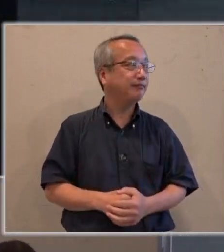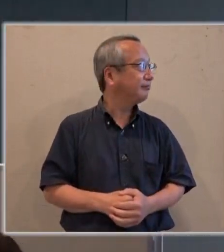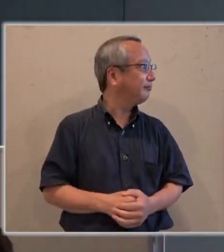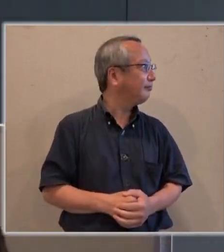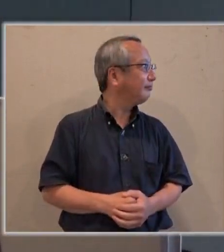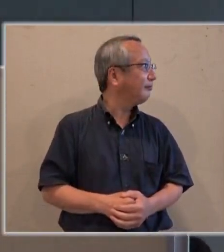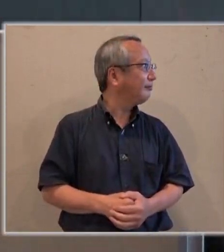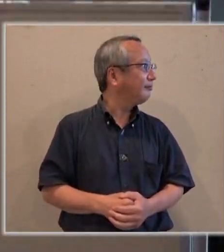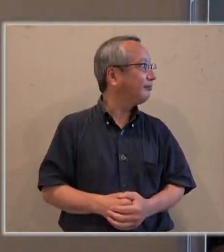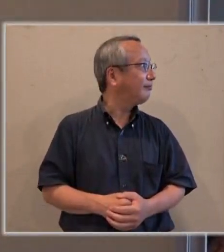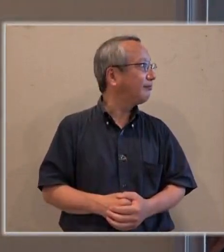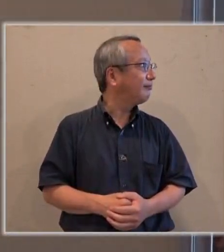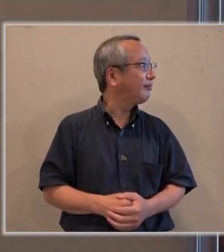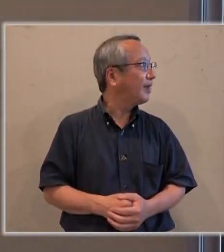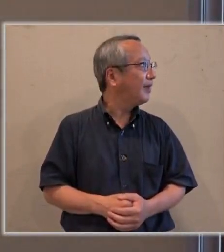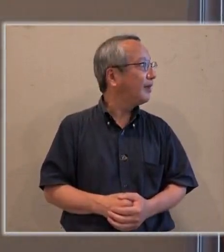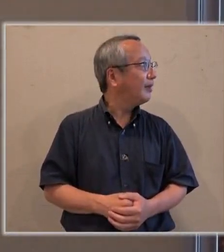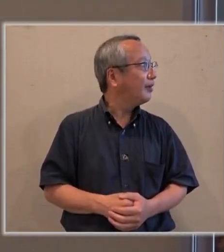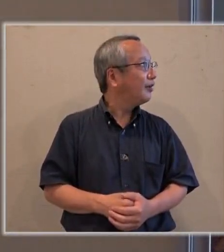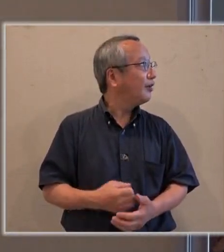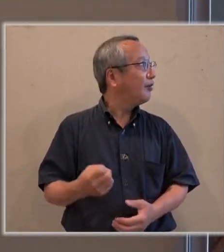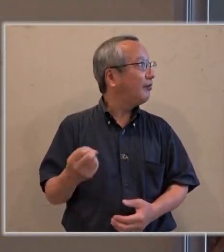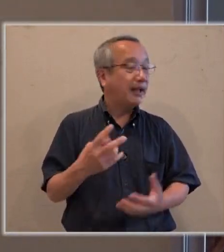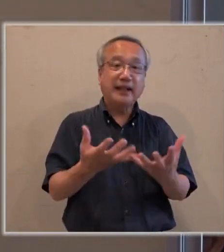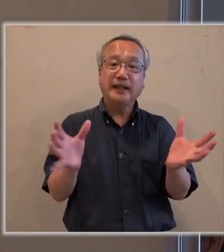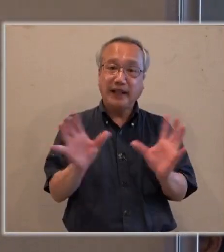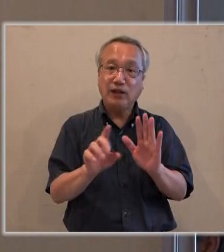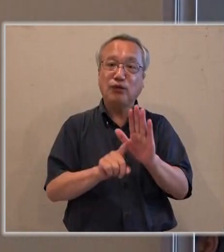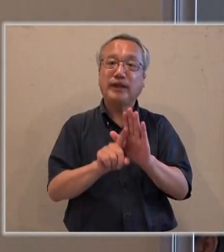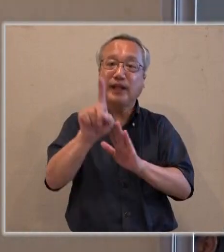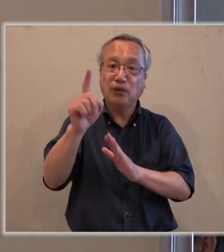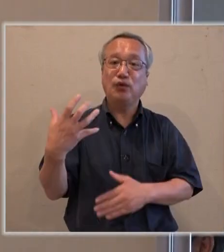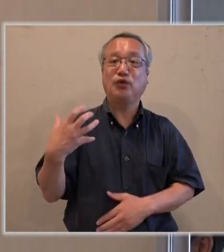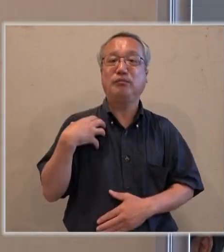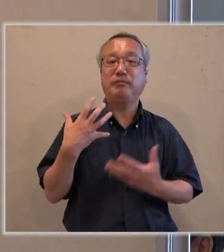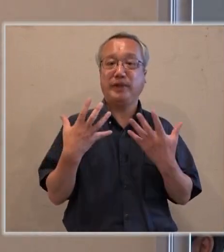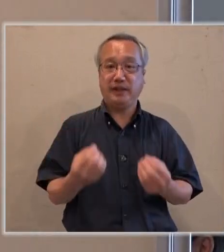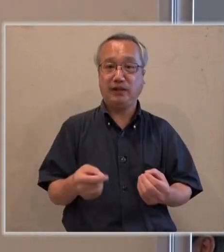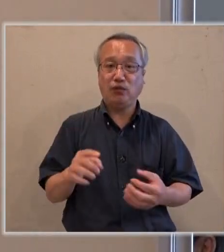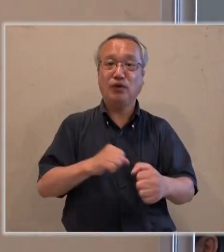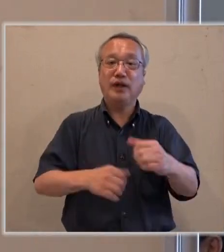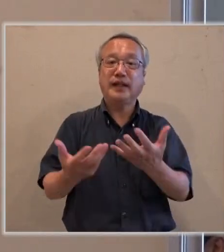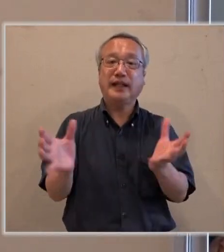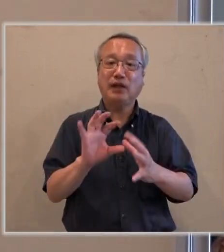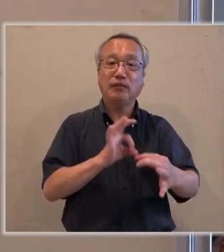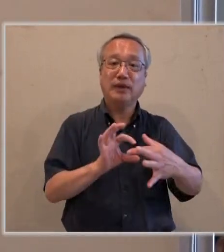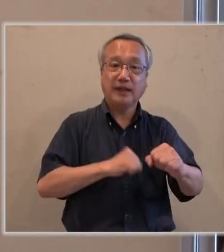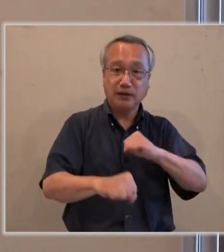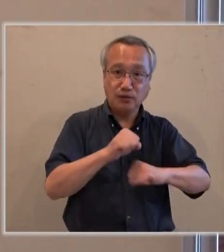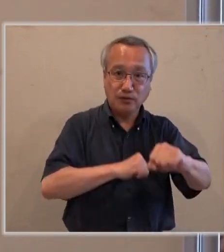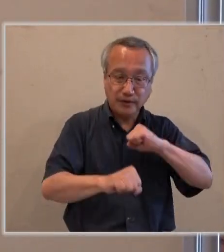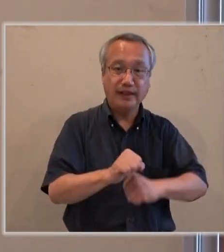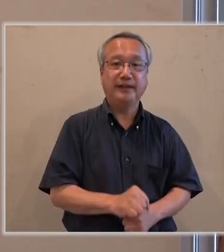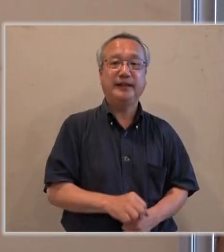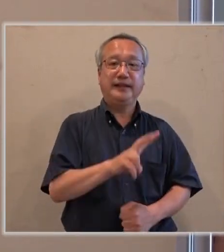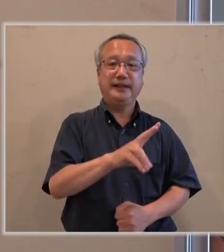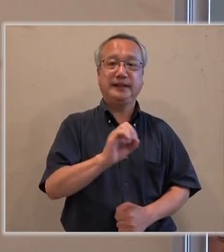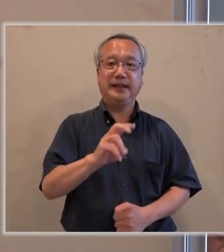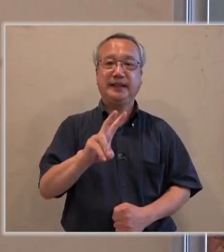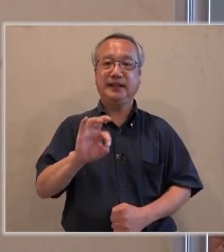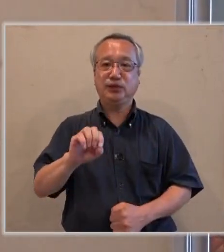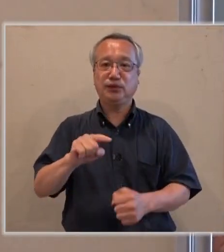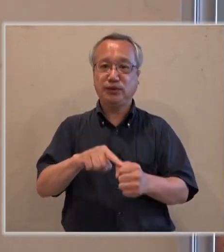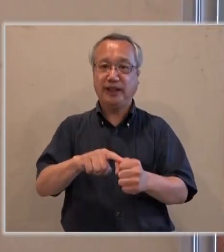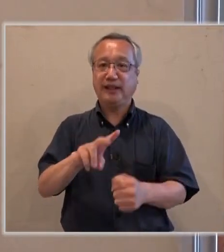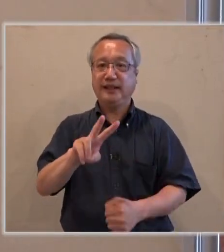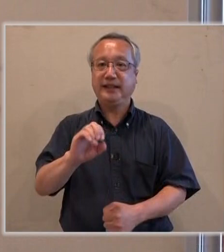ておりました。また、その団体の活動のご縁で、2019年から21年に大会組織